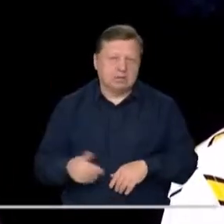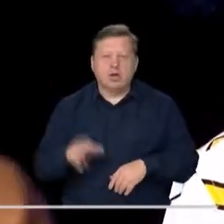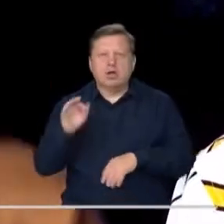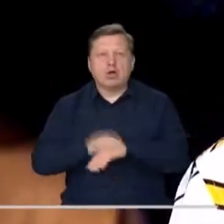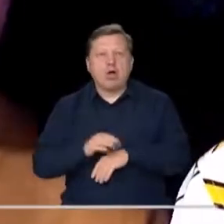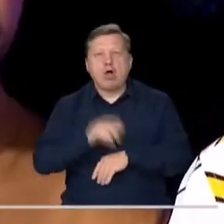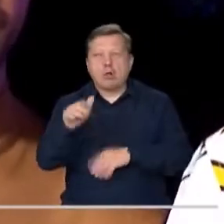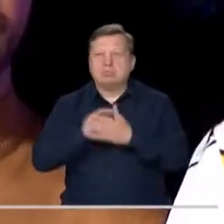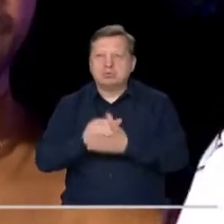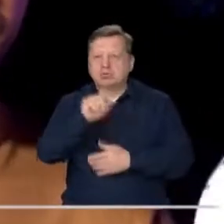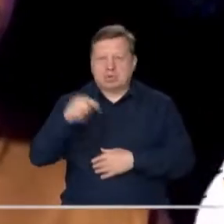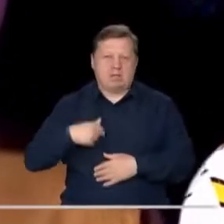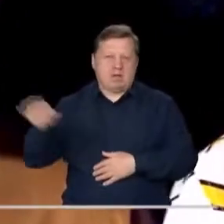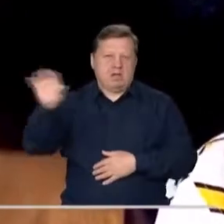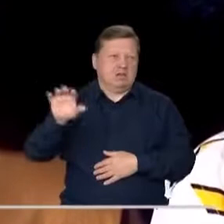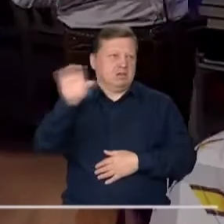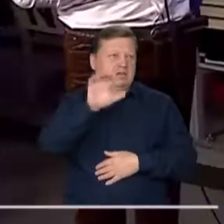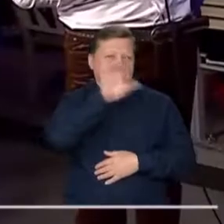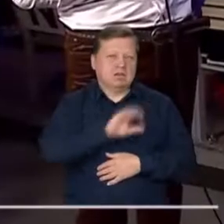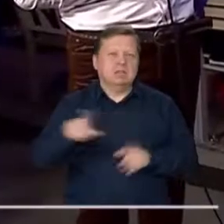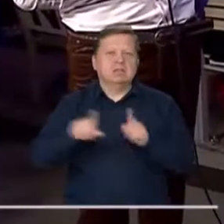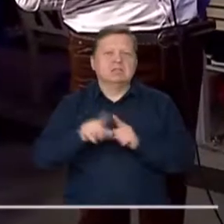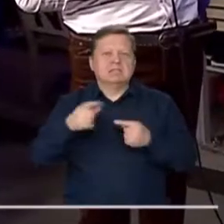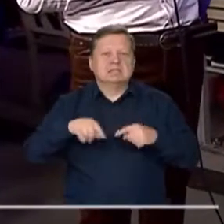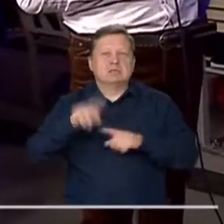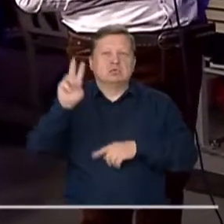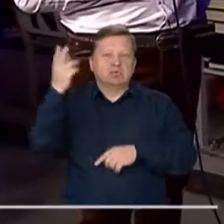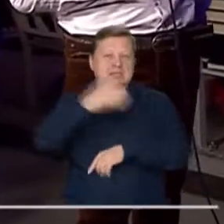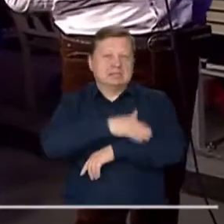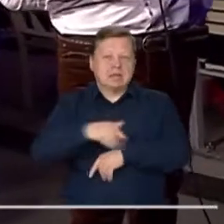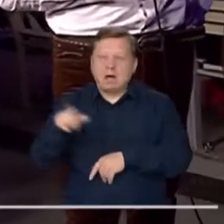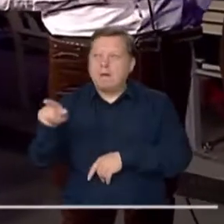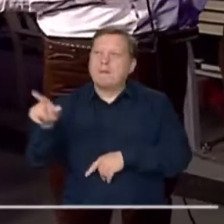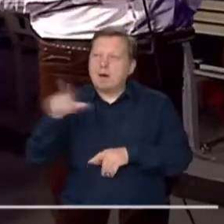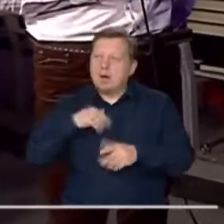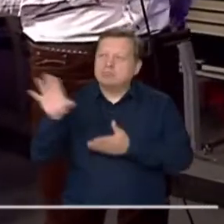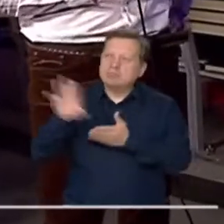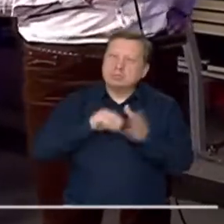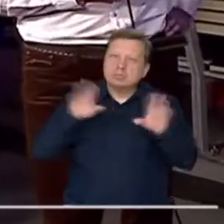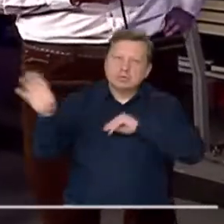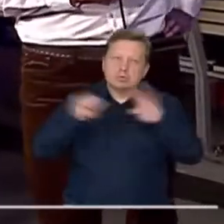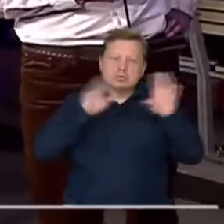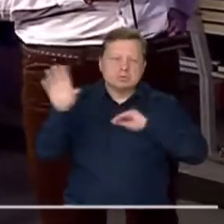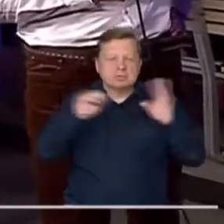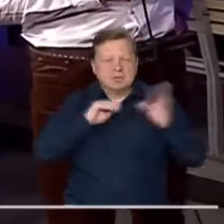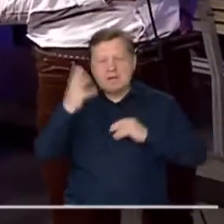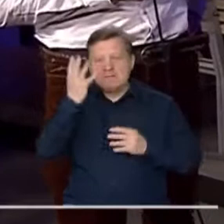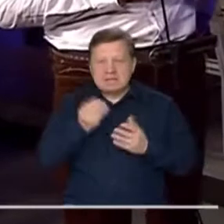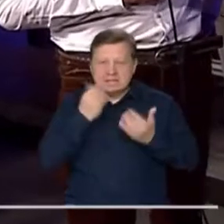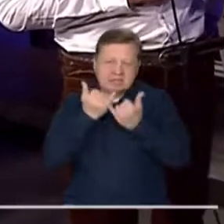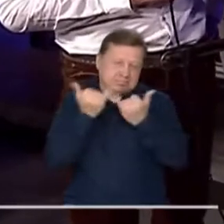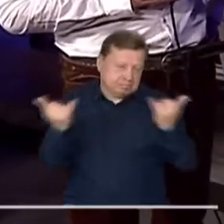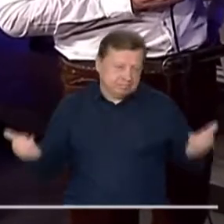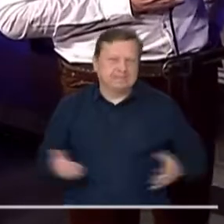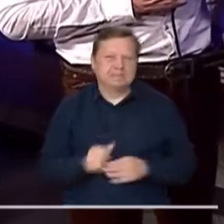kolegów, naszych przyjaciół i też zagraniczne zespoły, żeby czerpać inspirację i wizerunkowo, i sceniczną,